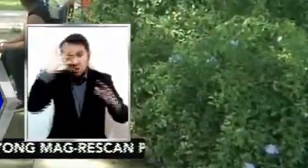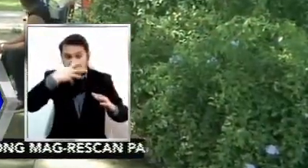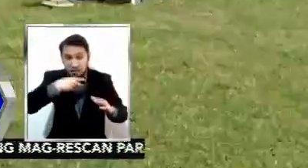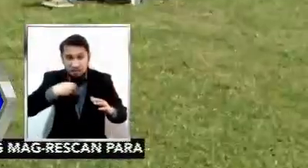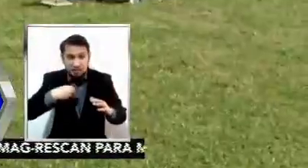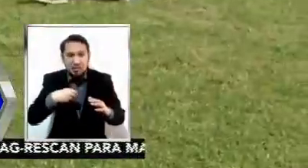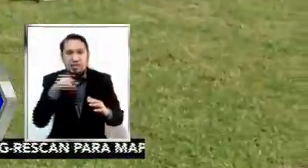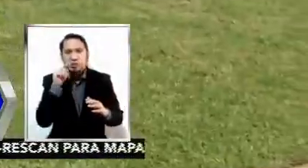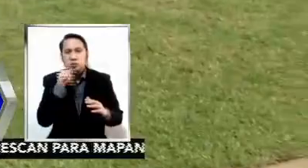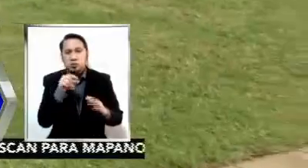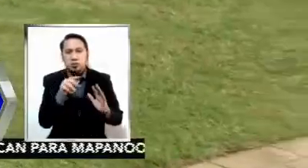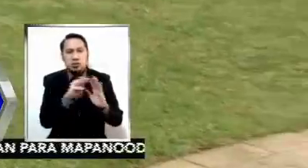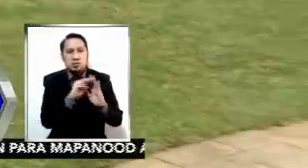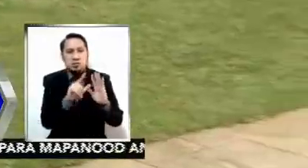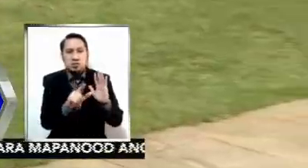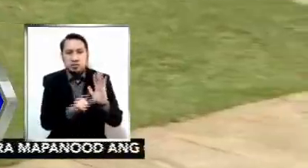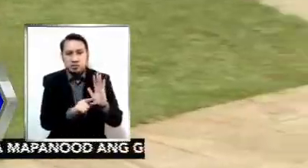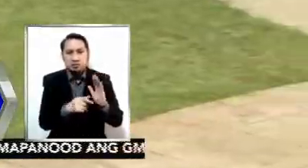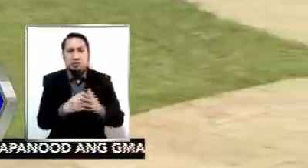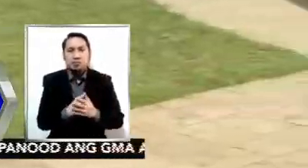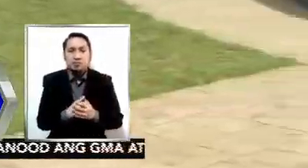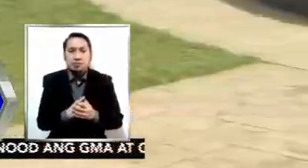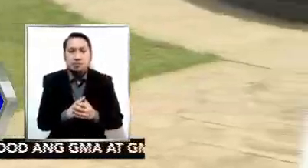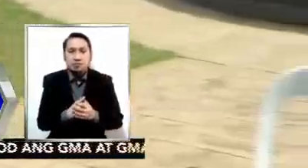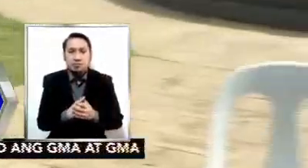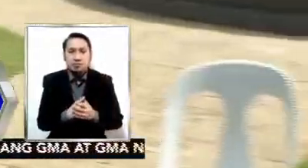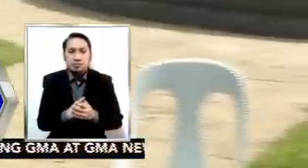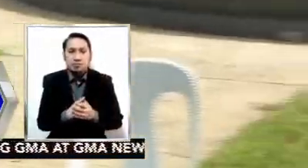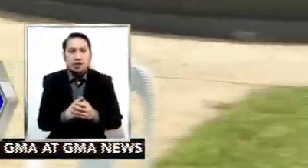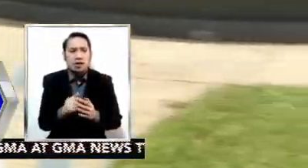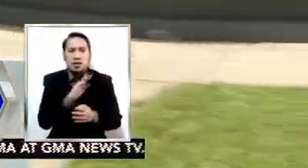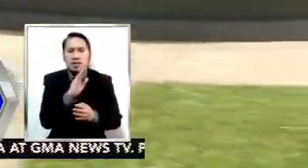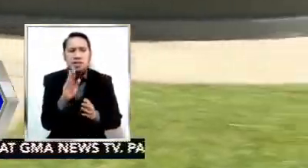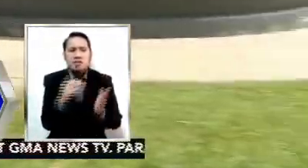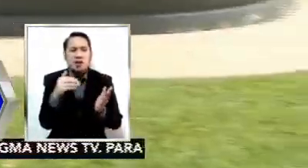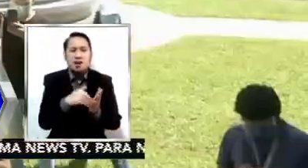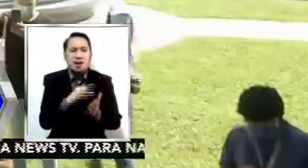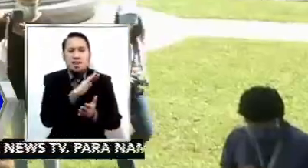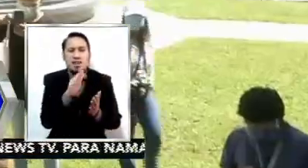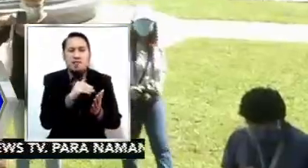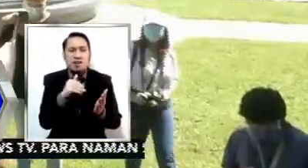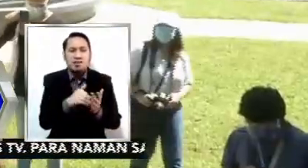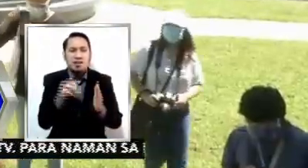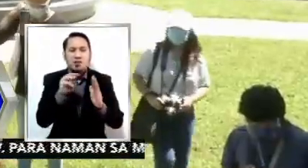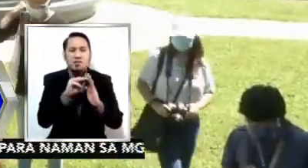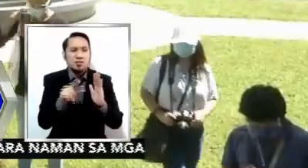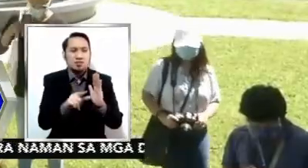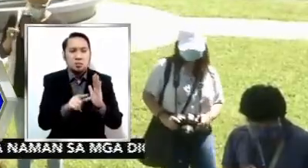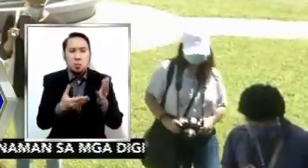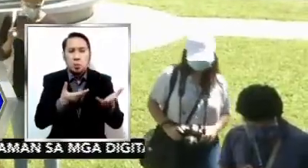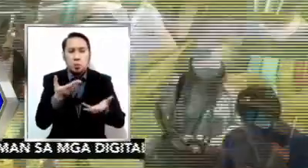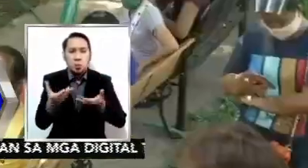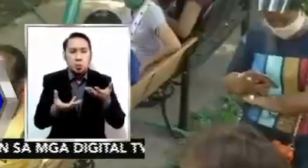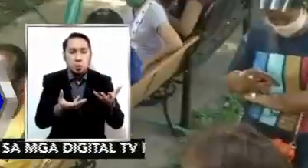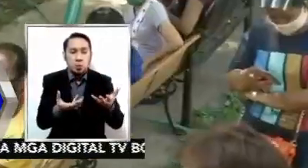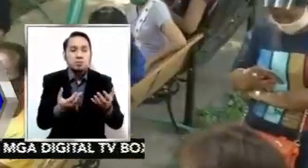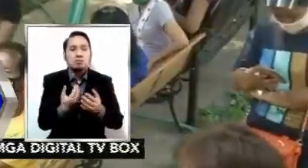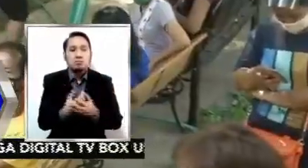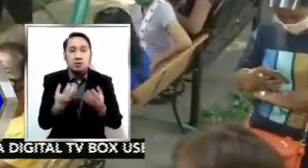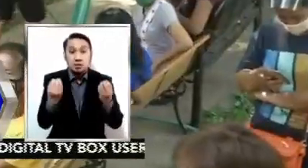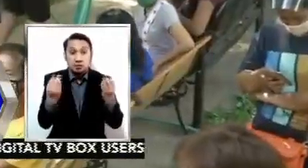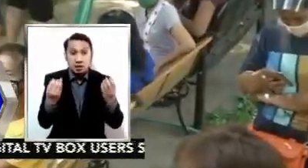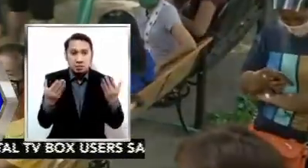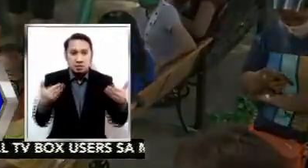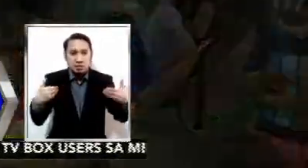Marcos. Never again! Never again! Never again to martial law! Mas marami ang kabataan sa pagtitipong